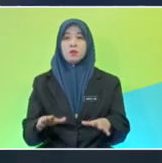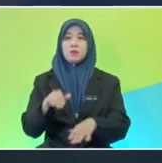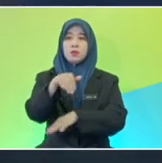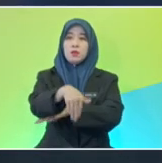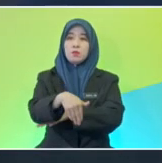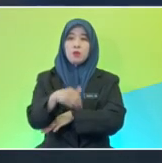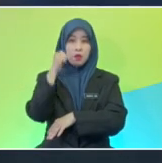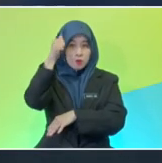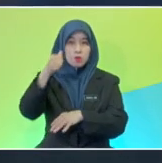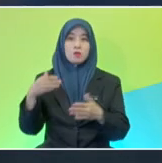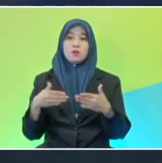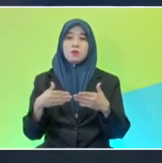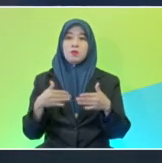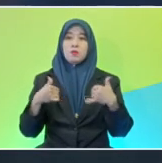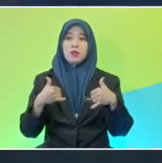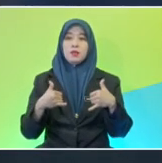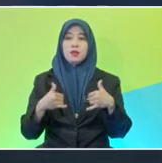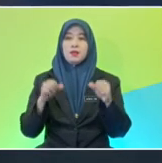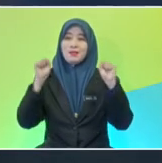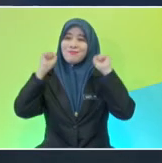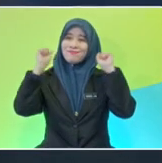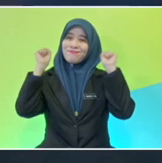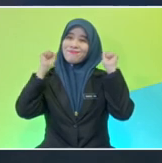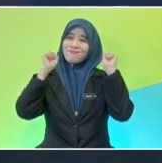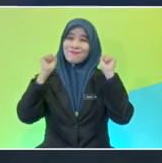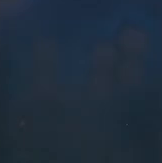besok kita sambung mainlah. Ya, esok kita sambung main.